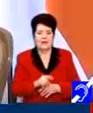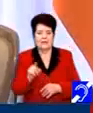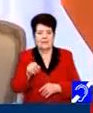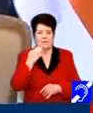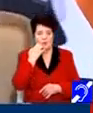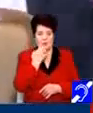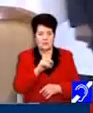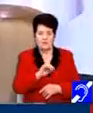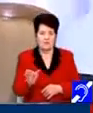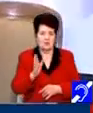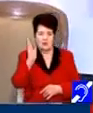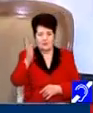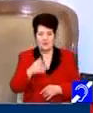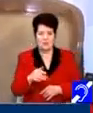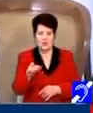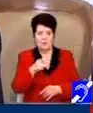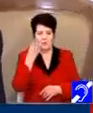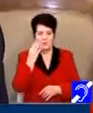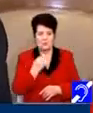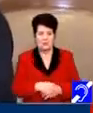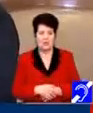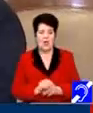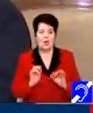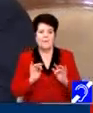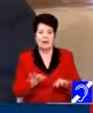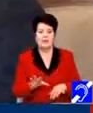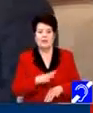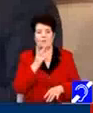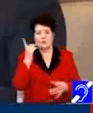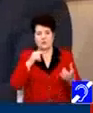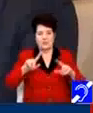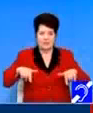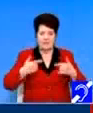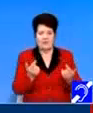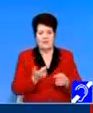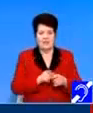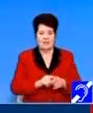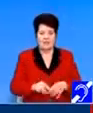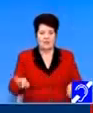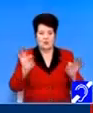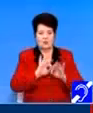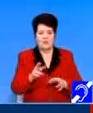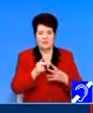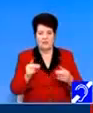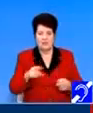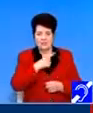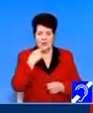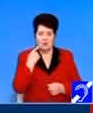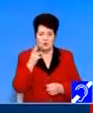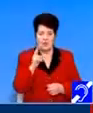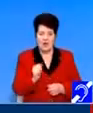nu oferă niciun avantaj Republicii Moldova. Un astfel de statut, practic, a fost inventat pentru Republica Moldova. Niciodată Federația Rusă,